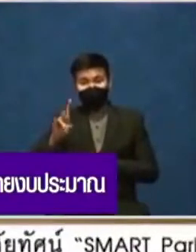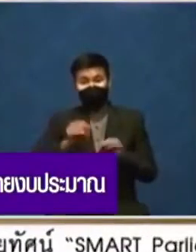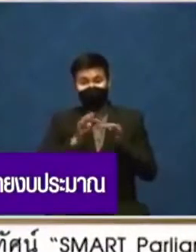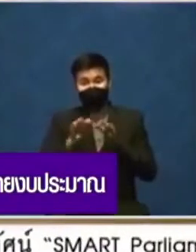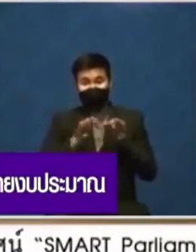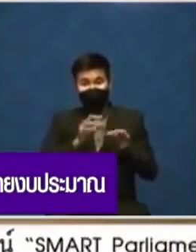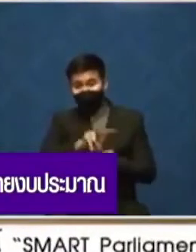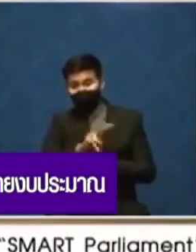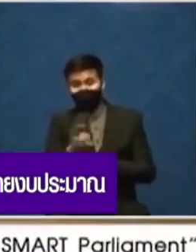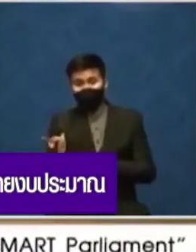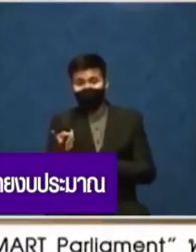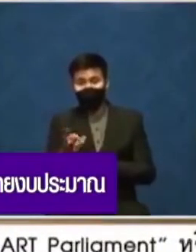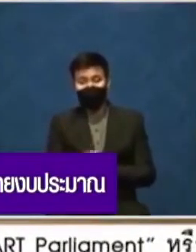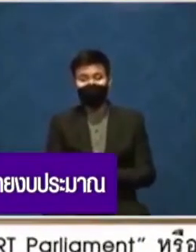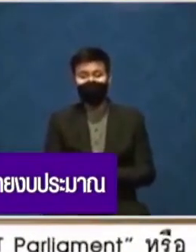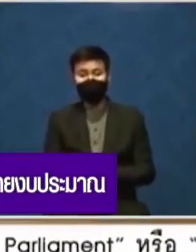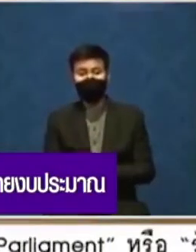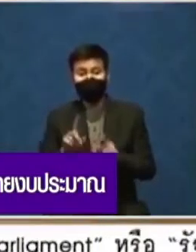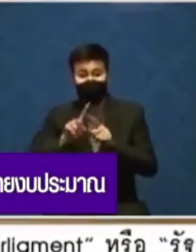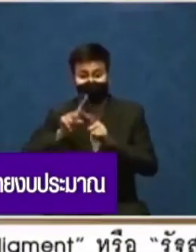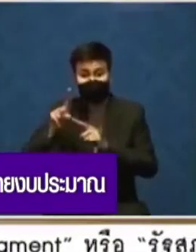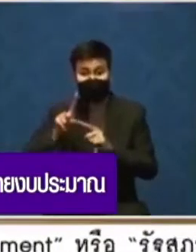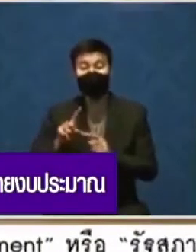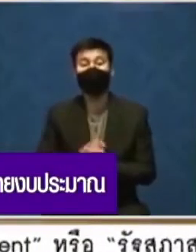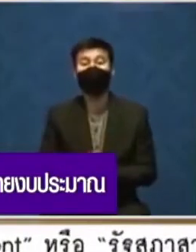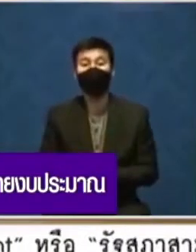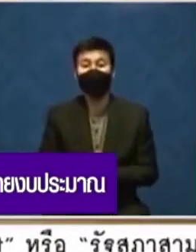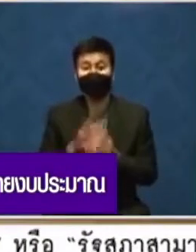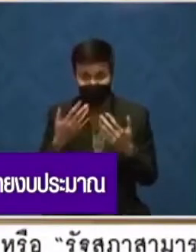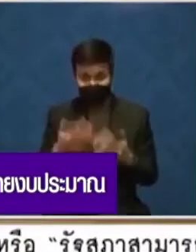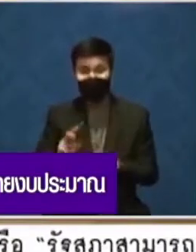การที่1 นะครับประการที่2